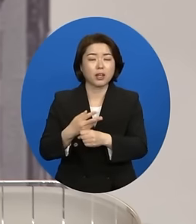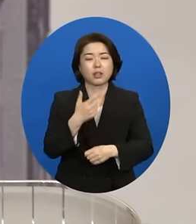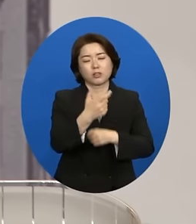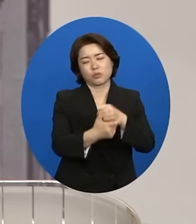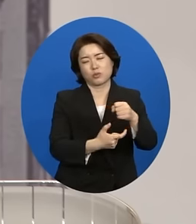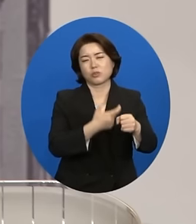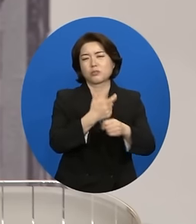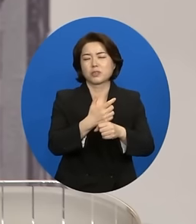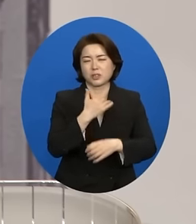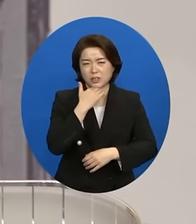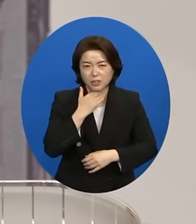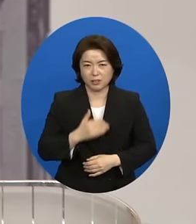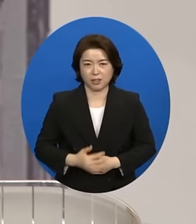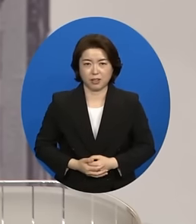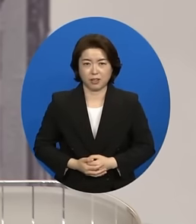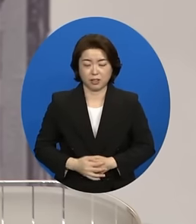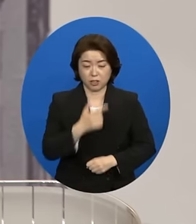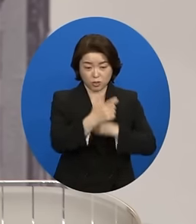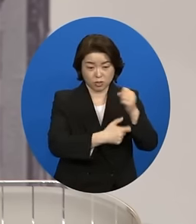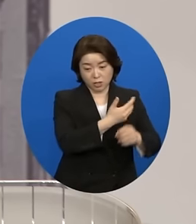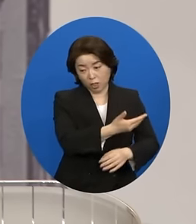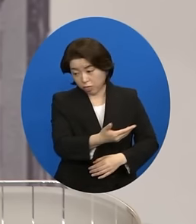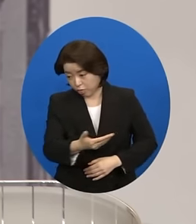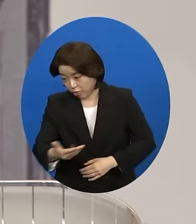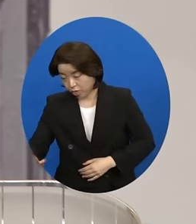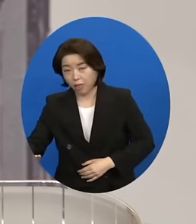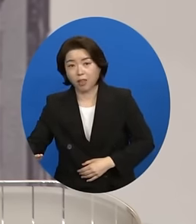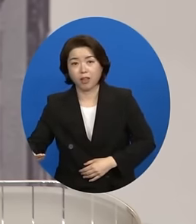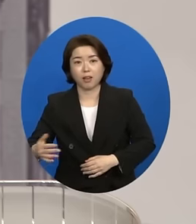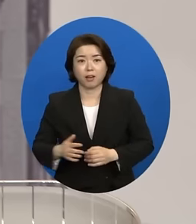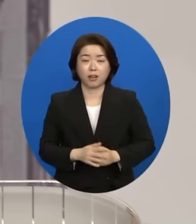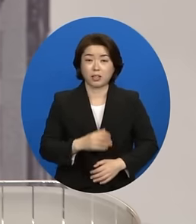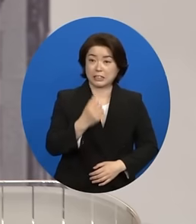60년. 60년 지나니까 주먹